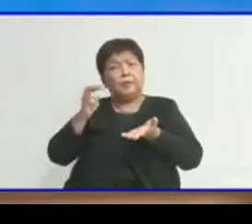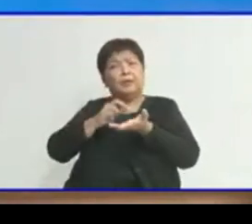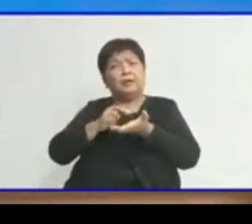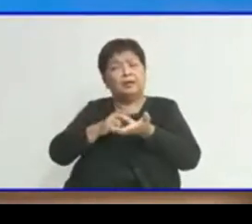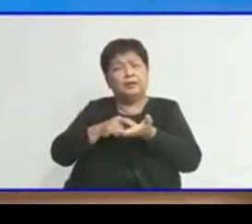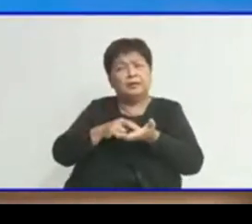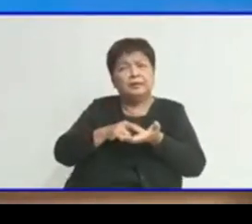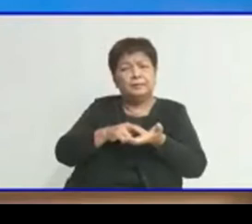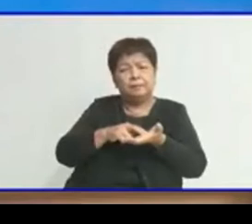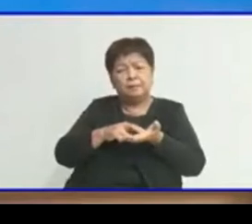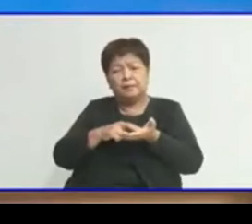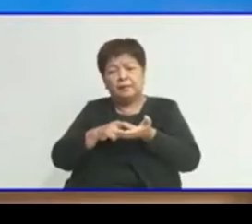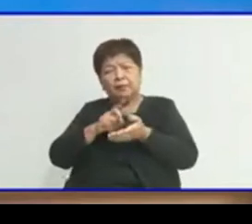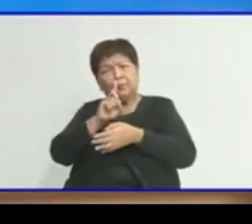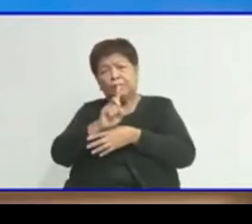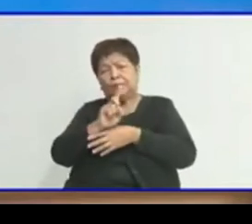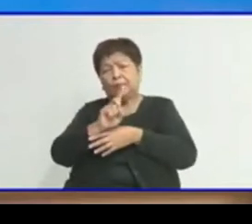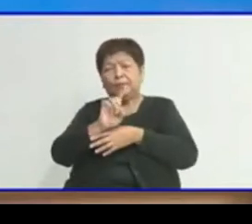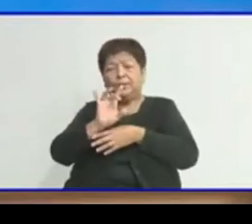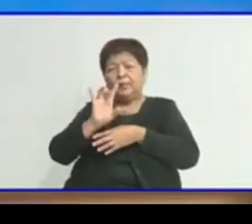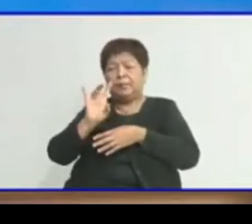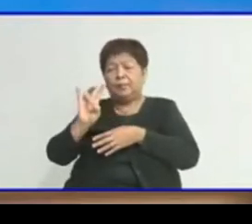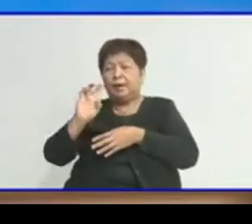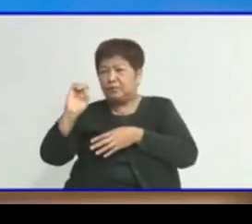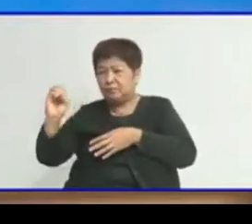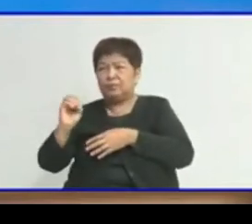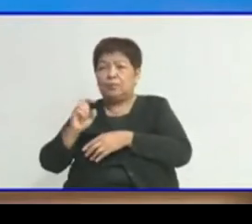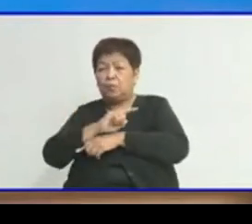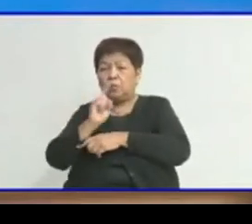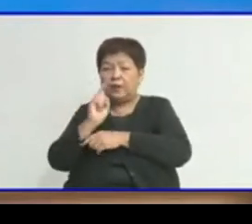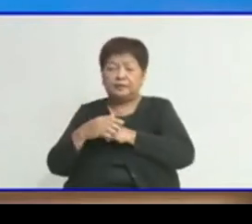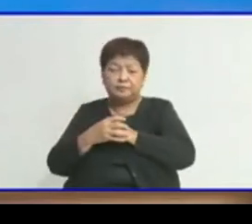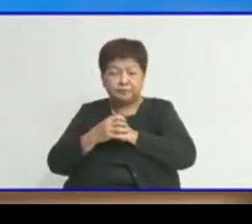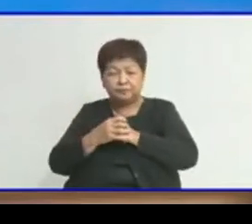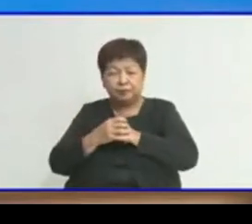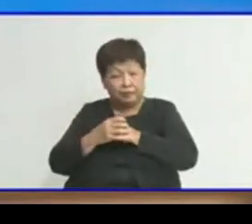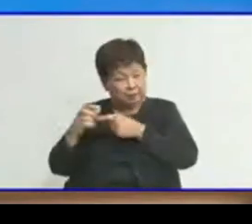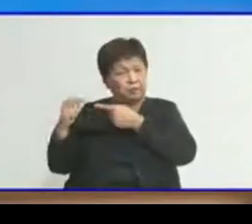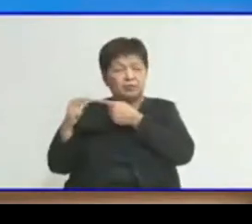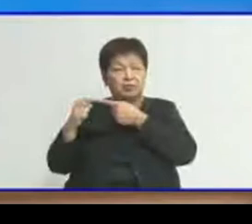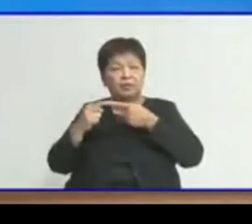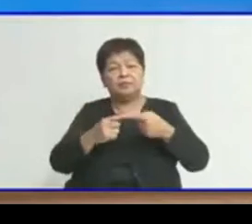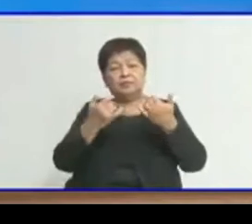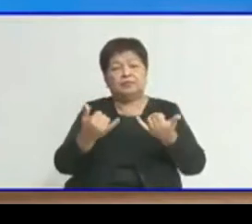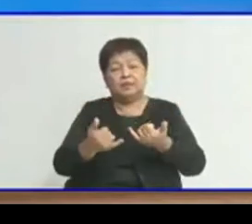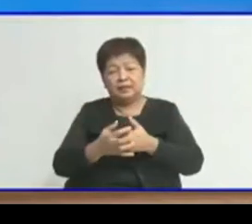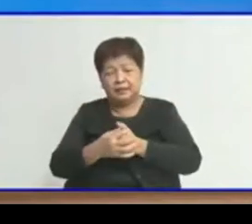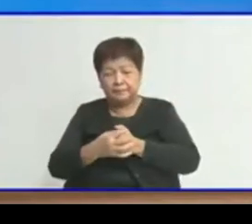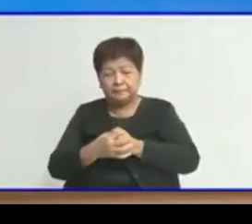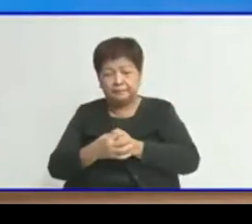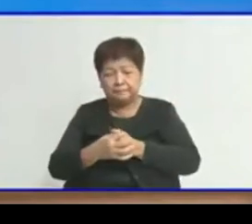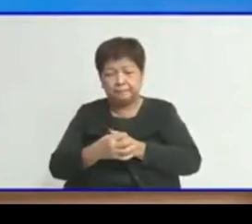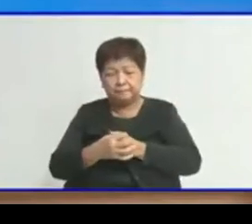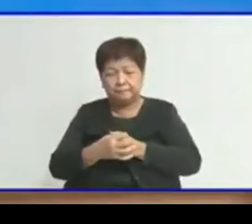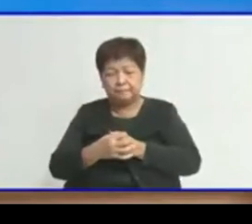the Royal Gazette, it shall be effective since 22nd of June this year. We have